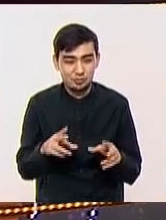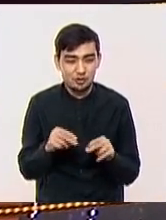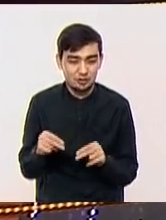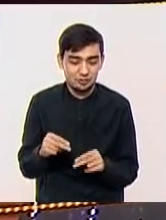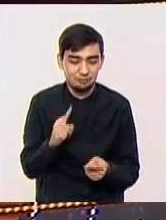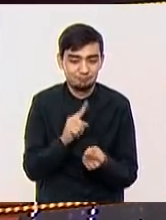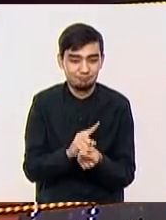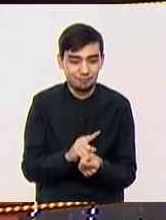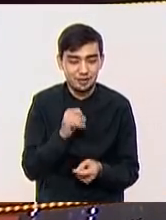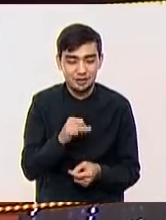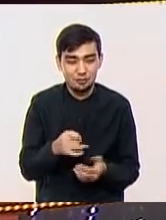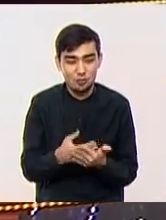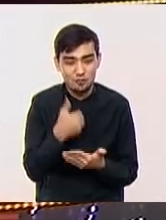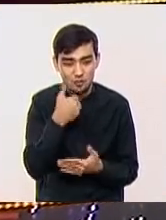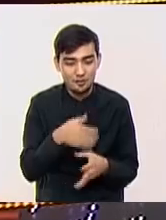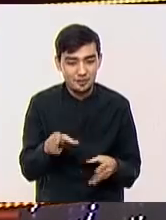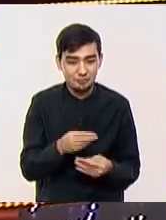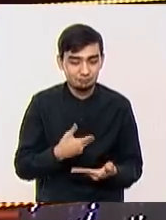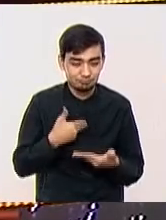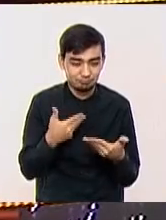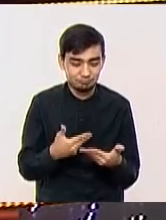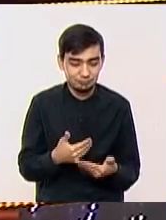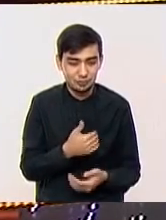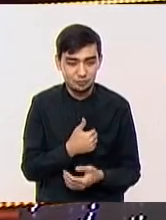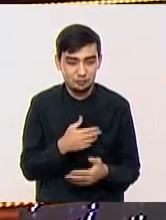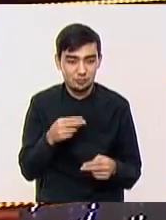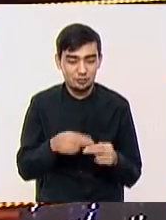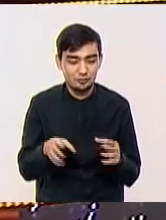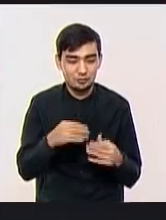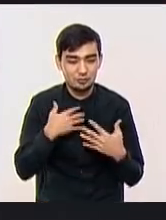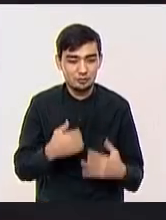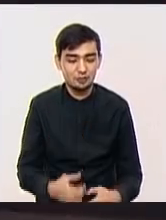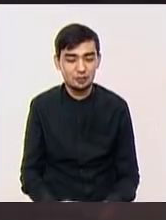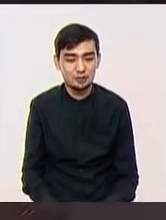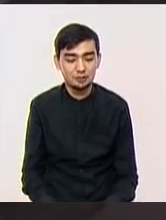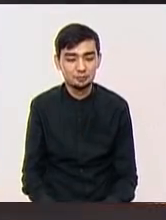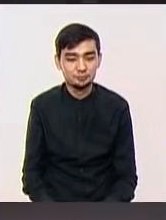қарсалсын. Жаңа жыл әр шаңыраққа құт әкелсін. Бүгінгі айтпағым осы. Аман болыңыздар.